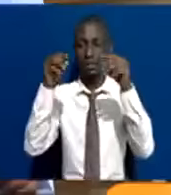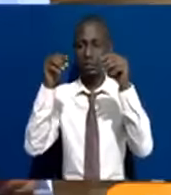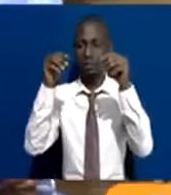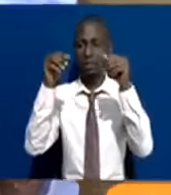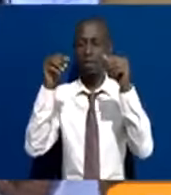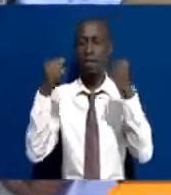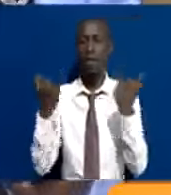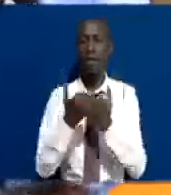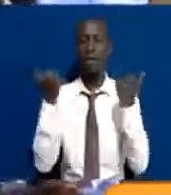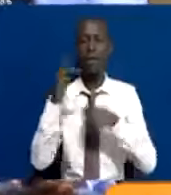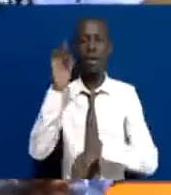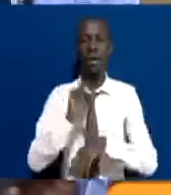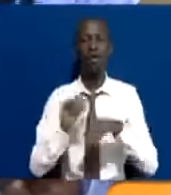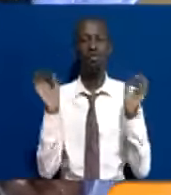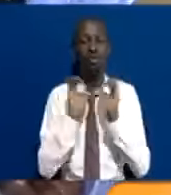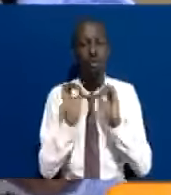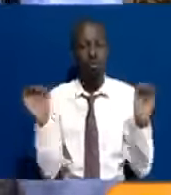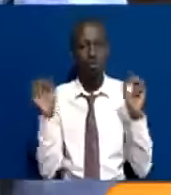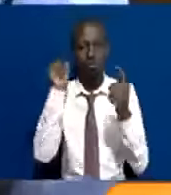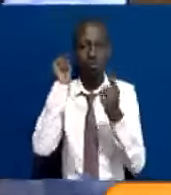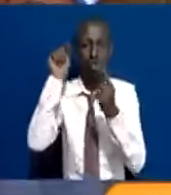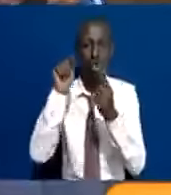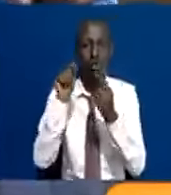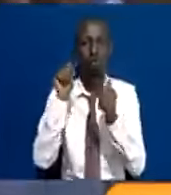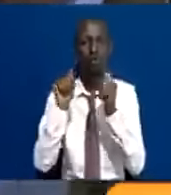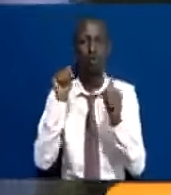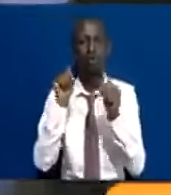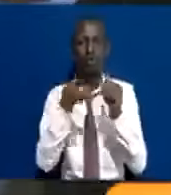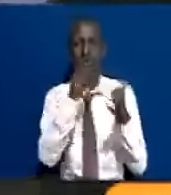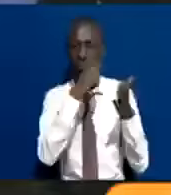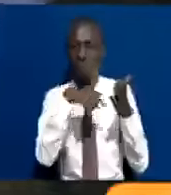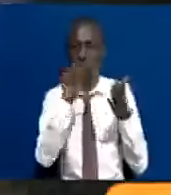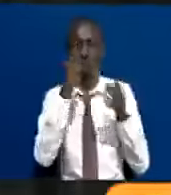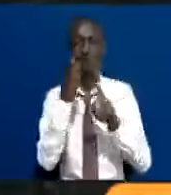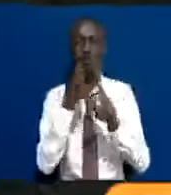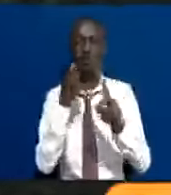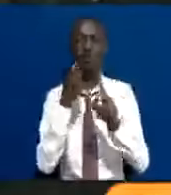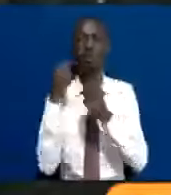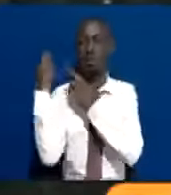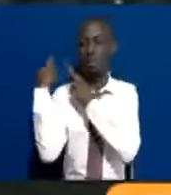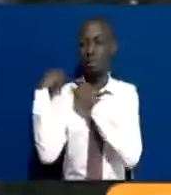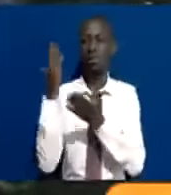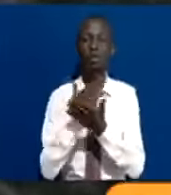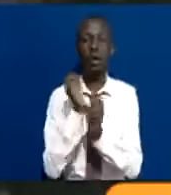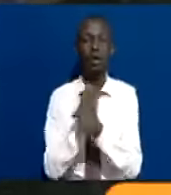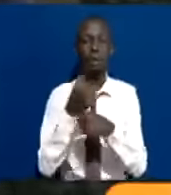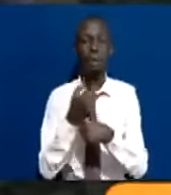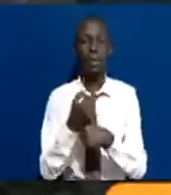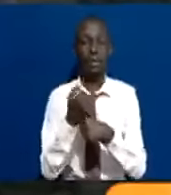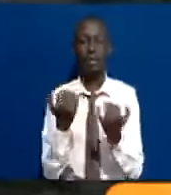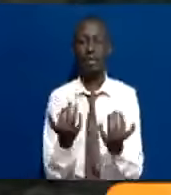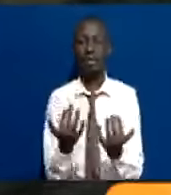yoyote. Wanafunzi hawa wakilenga kupata idhini kutoka kwa mashirika husika na kuanza kutengeneza unga wa